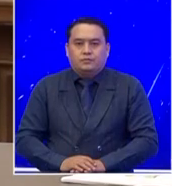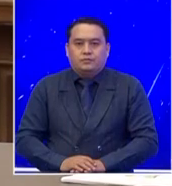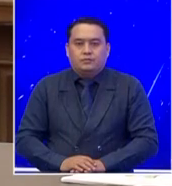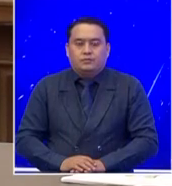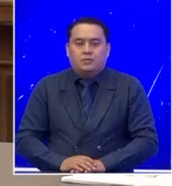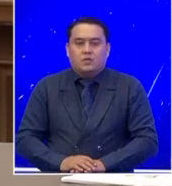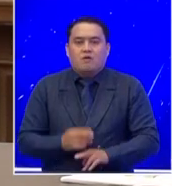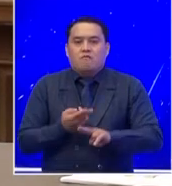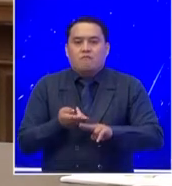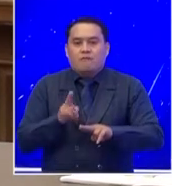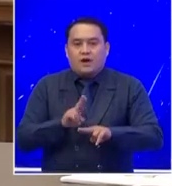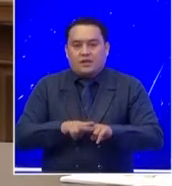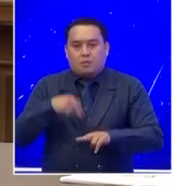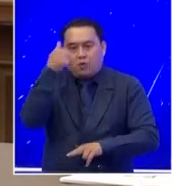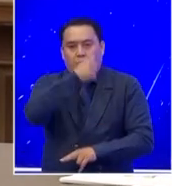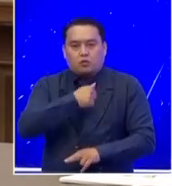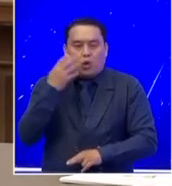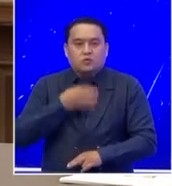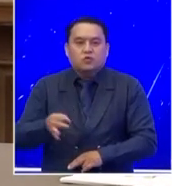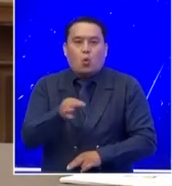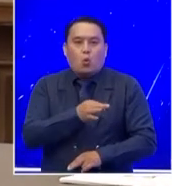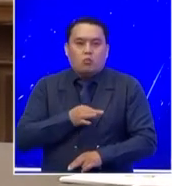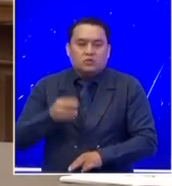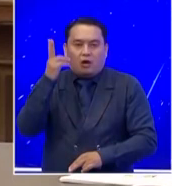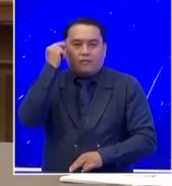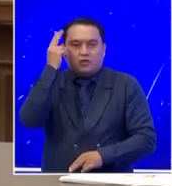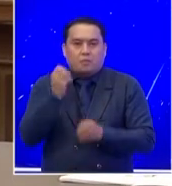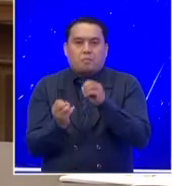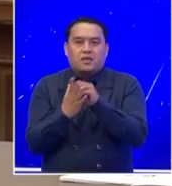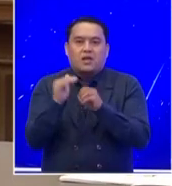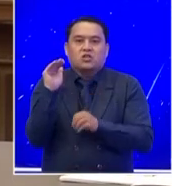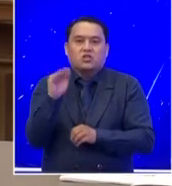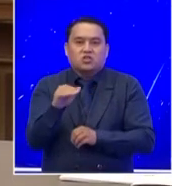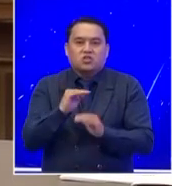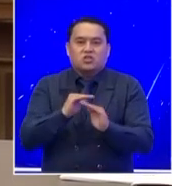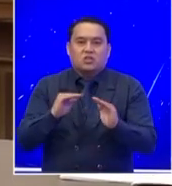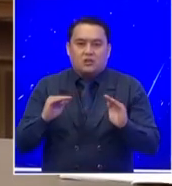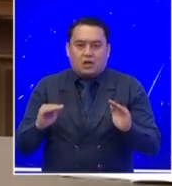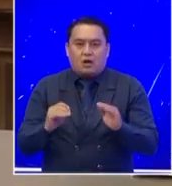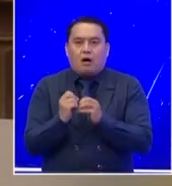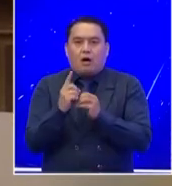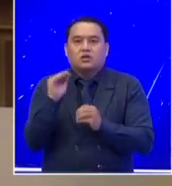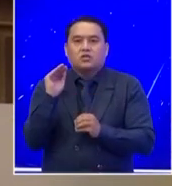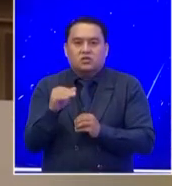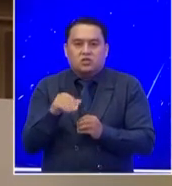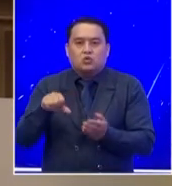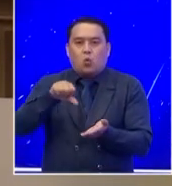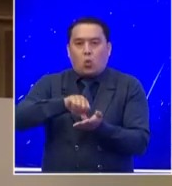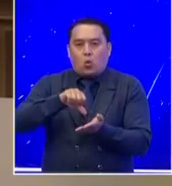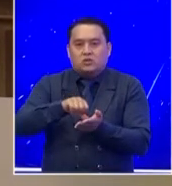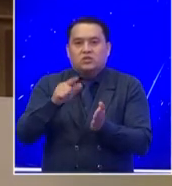В этом году количество выпускников Алматинской области составляет 15 500 ребят. 11 500 из них, то